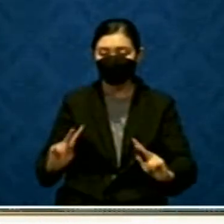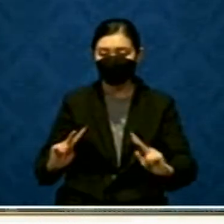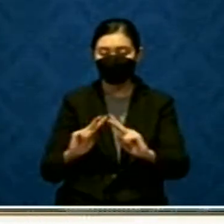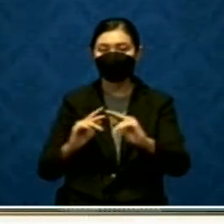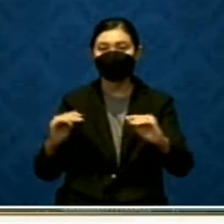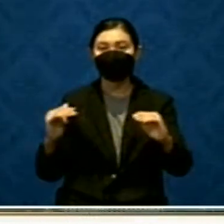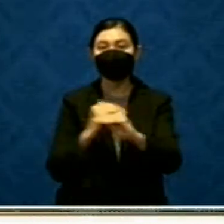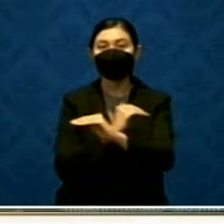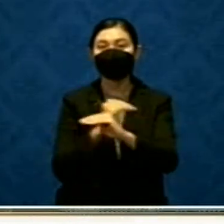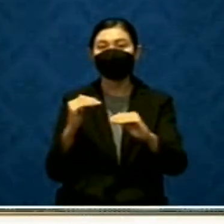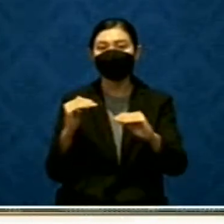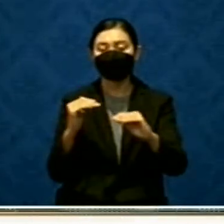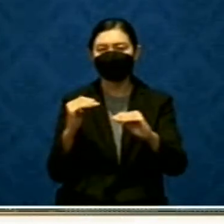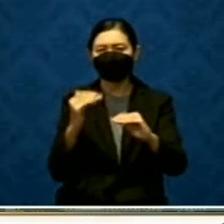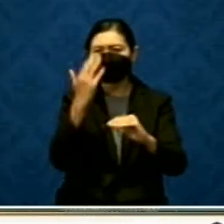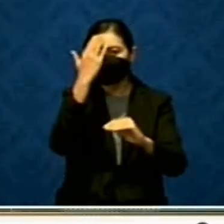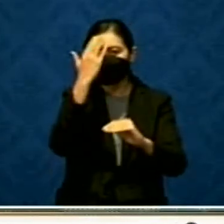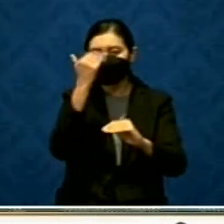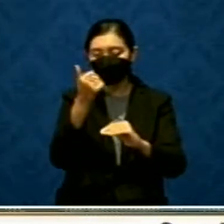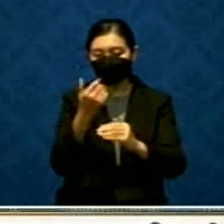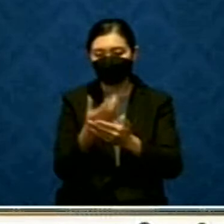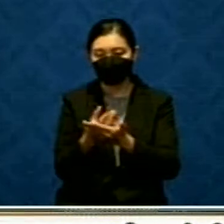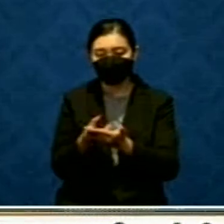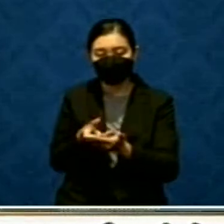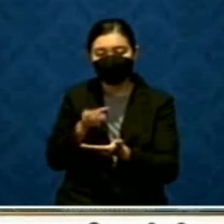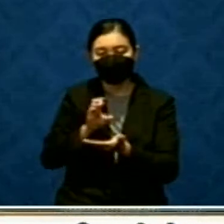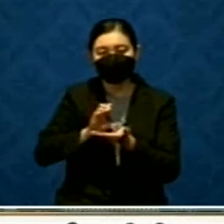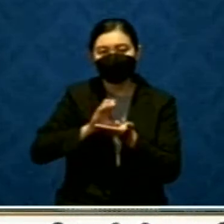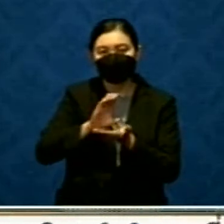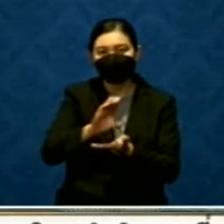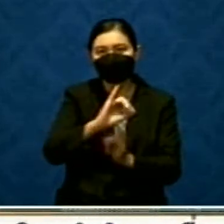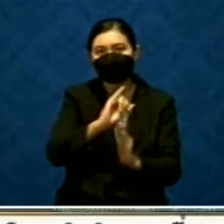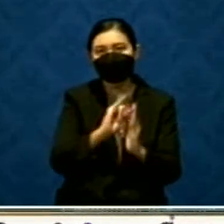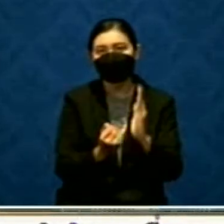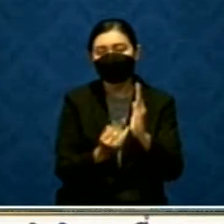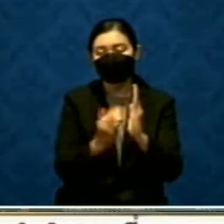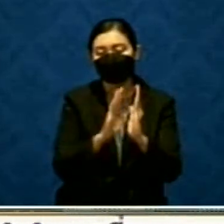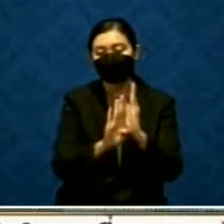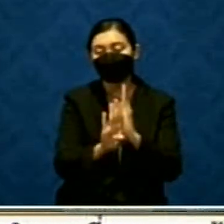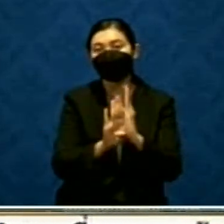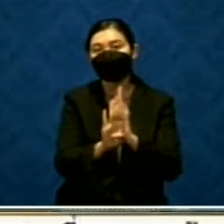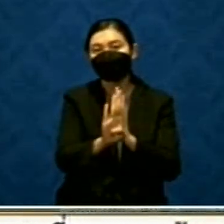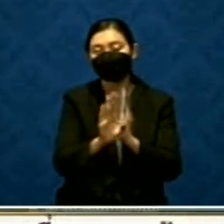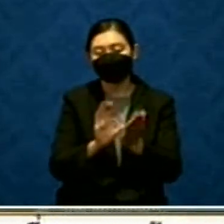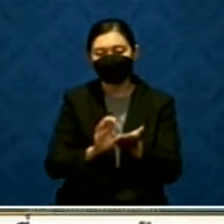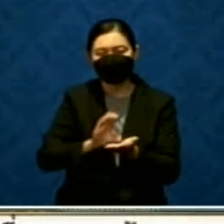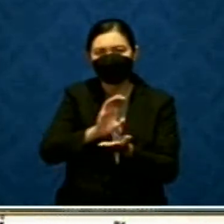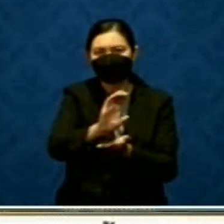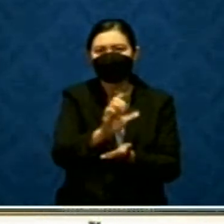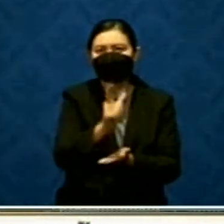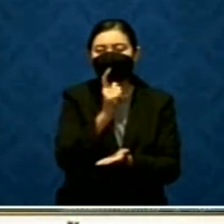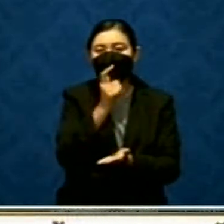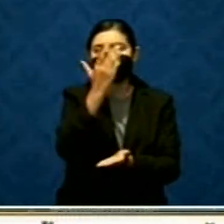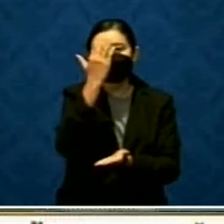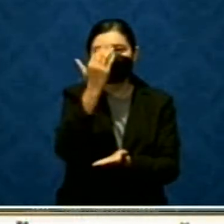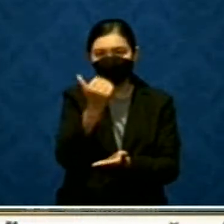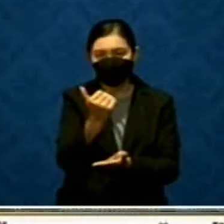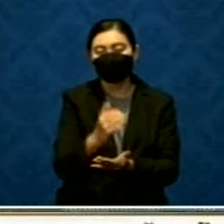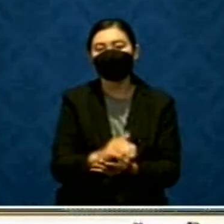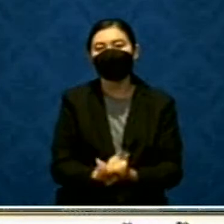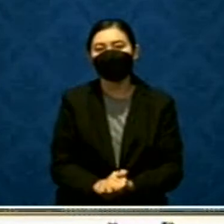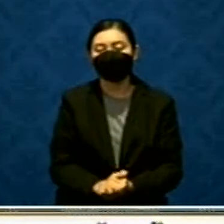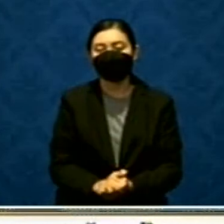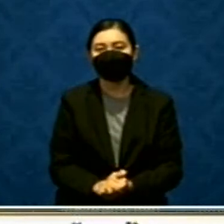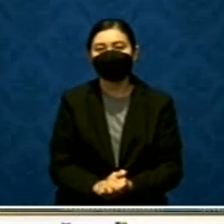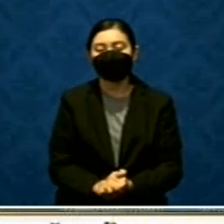ที่ไปลงที่จังหวัดบุรีรัมย์เนี่ยนะครับมีการกระจุกตัวนะครับก็ต้องเรียนว่าจริง